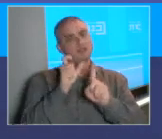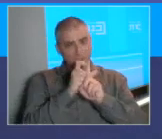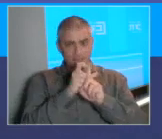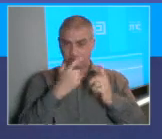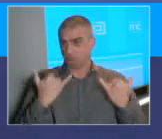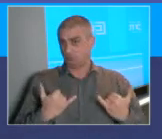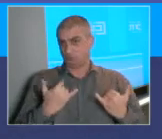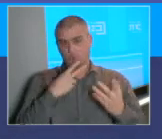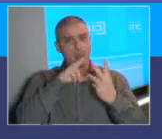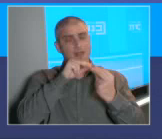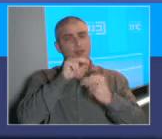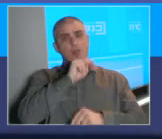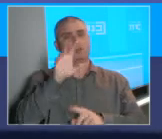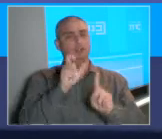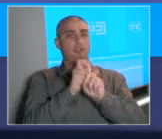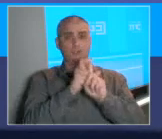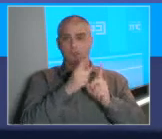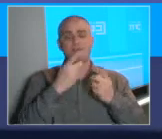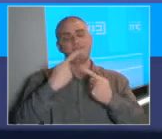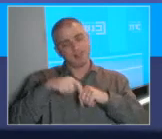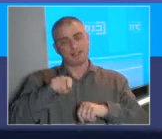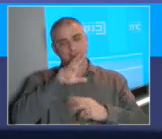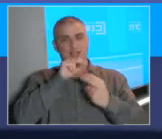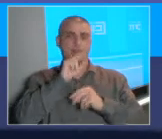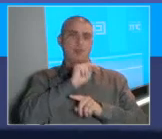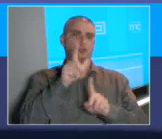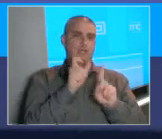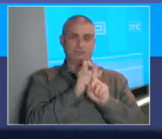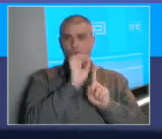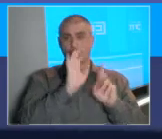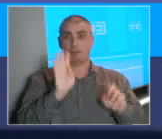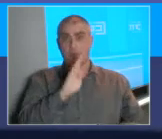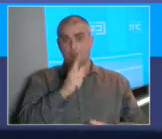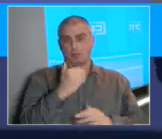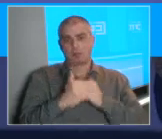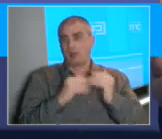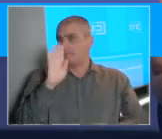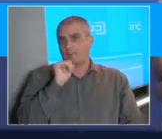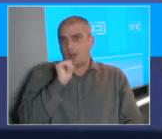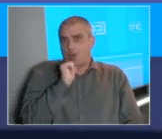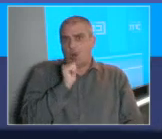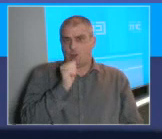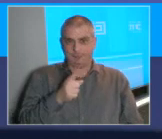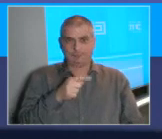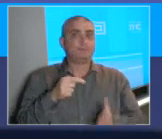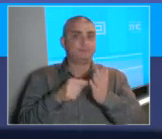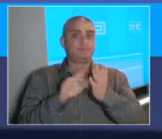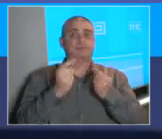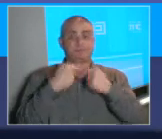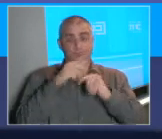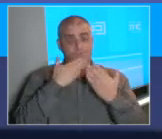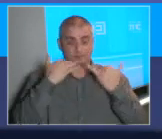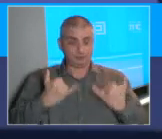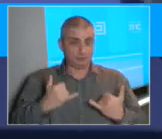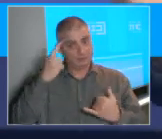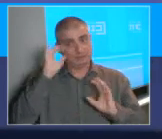החסינות שתדון בענייני החסינות של נתניהו. ועדת הכנסת שתדון בענייני החסינות של נתניהו, מהלך שנתניהו לא רוצה. מאחר ואם הוועדה דנה